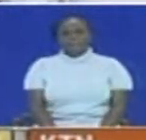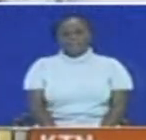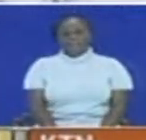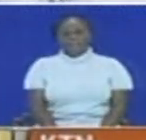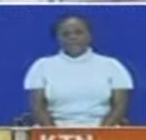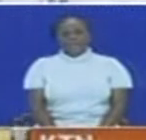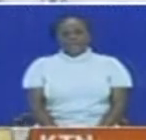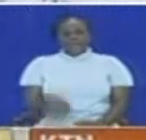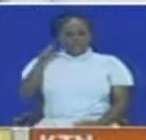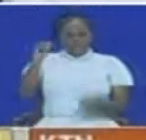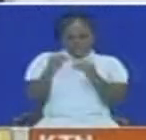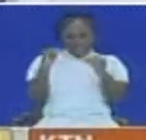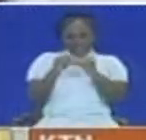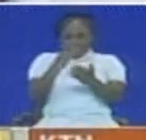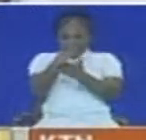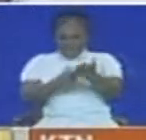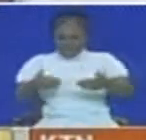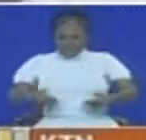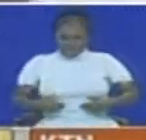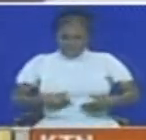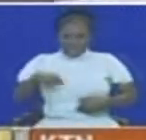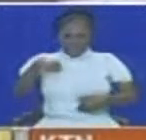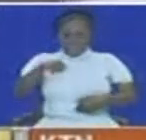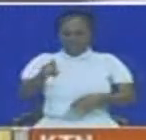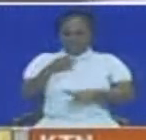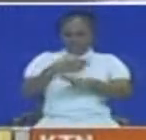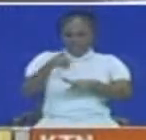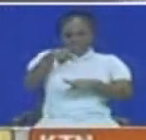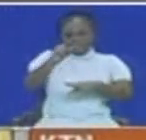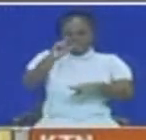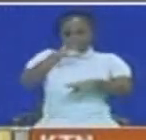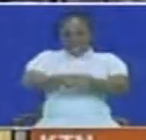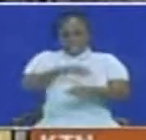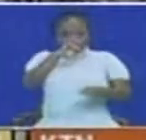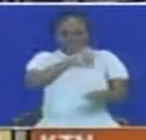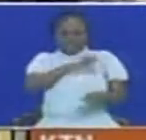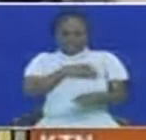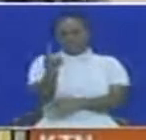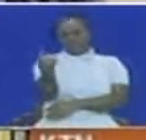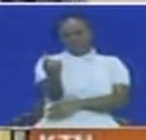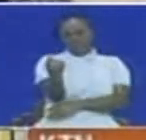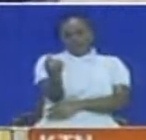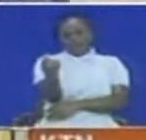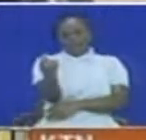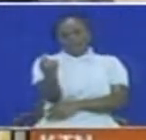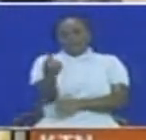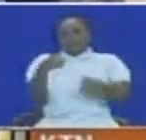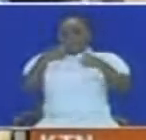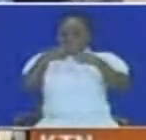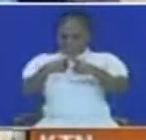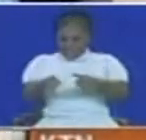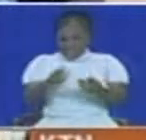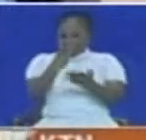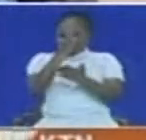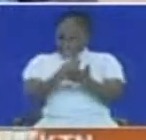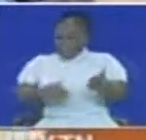Pitipiti zetu zilikutana na baadhi ya hawa wanaojituma ili waweze kukidhi mahitaji yao. Hata hivyo, kunalo